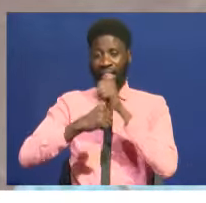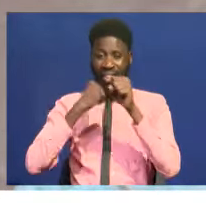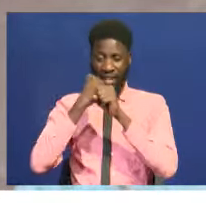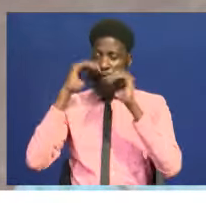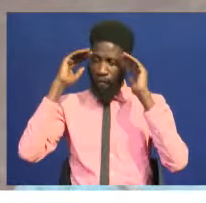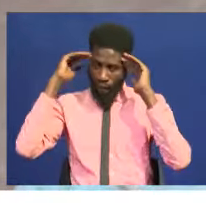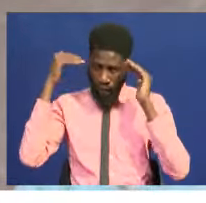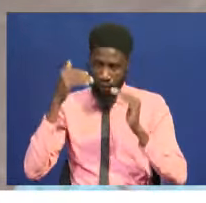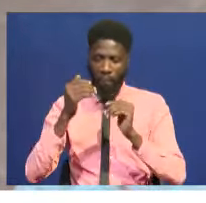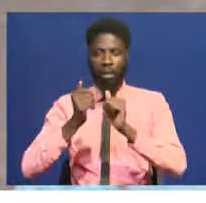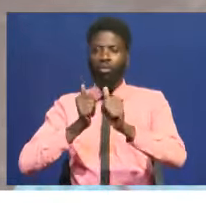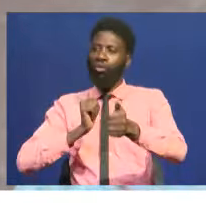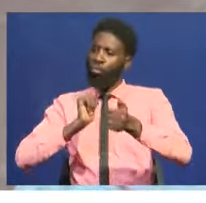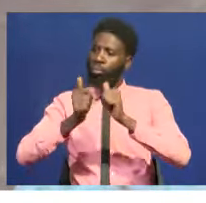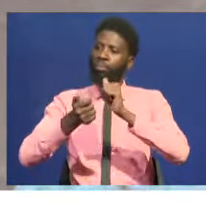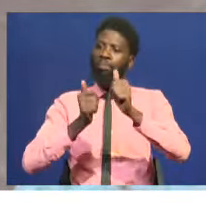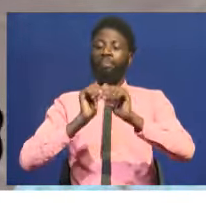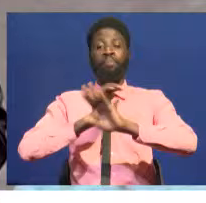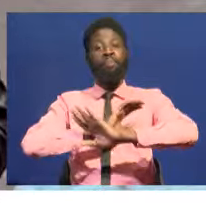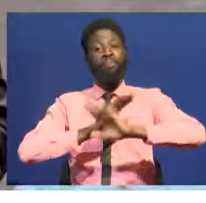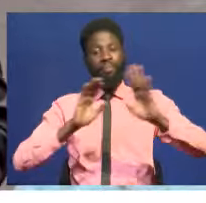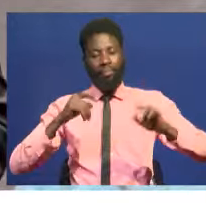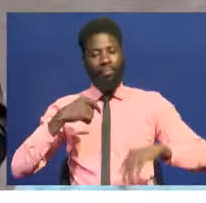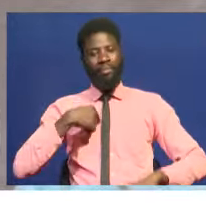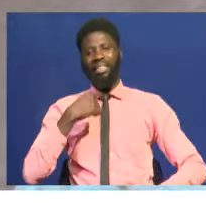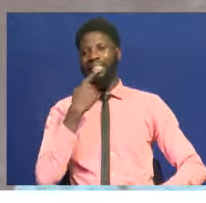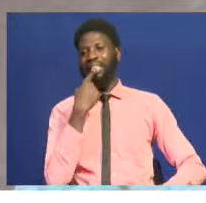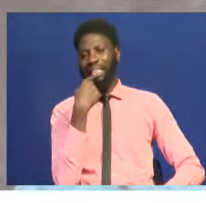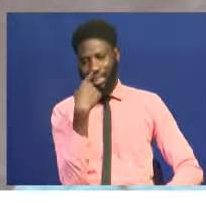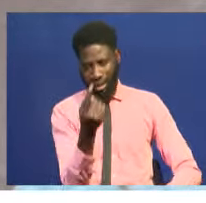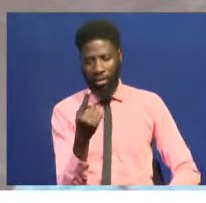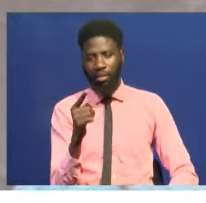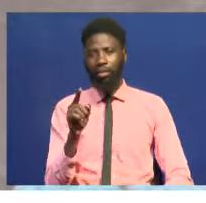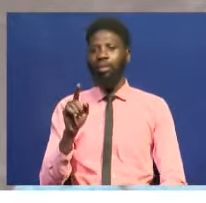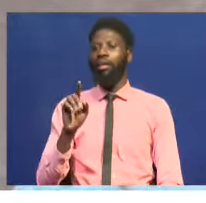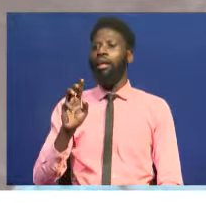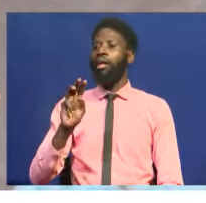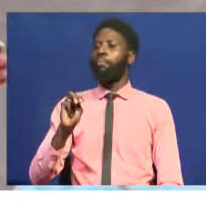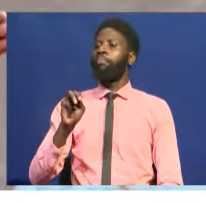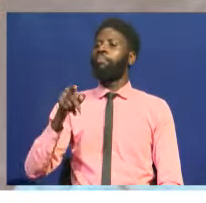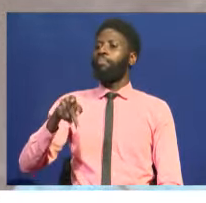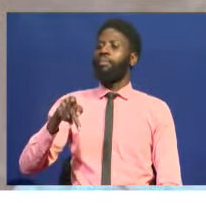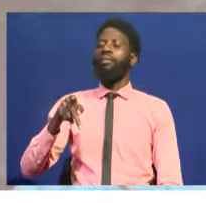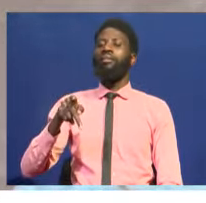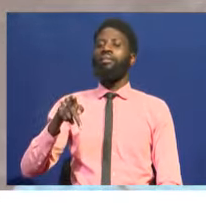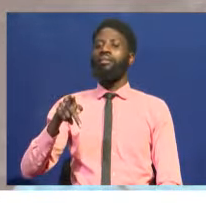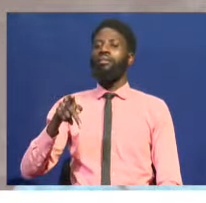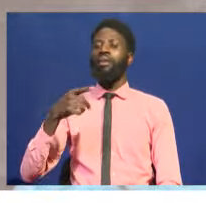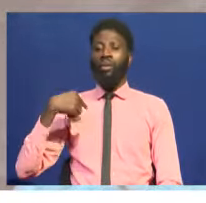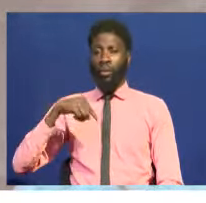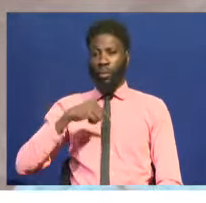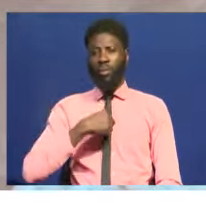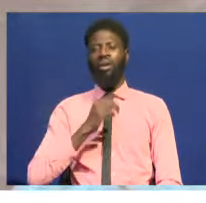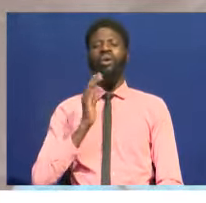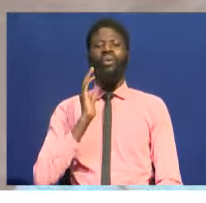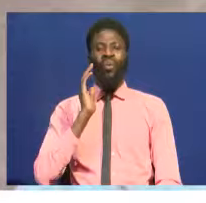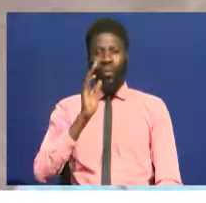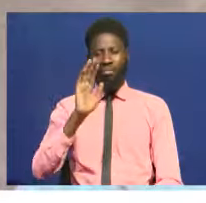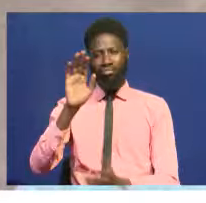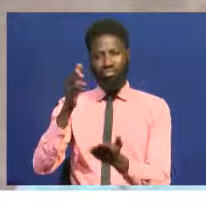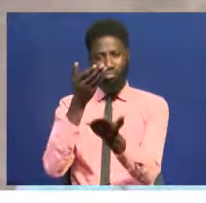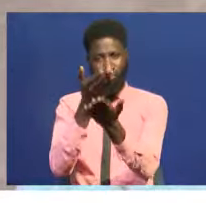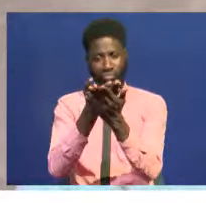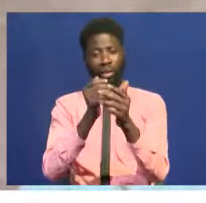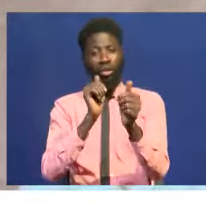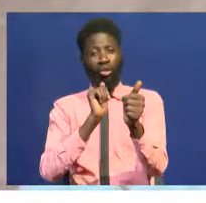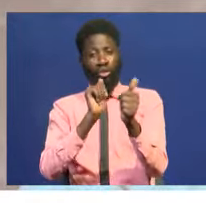sports. And I am going to tell members of parliament we are bringing the sports fund law